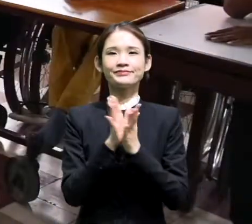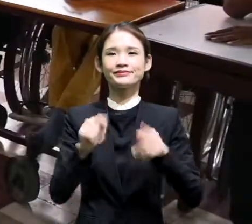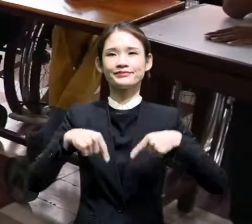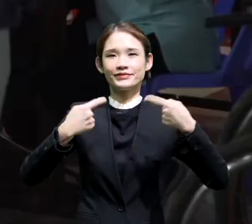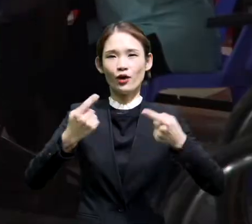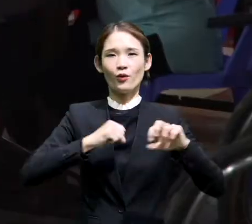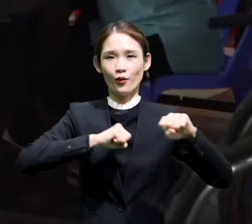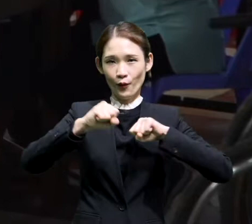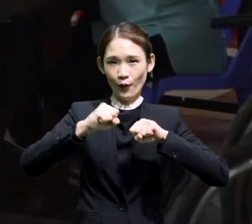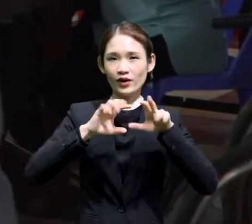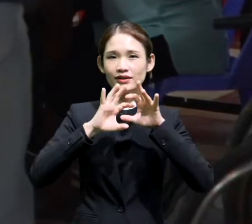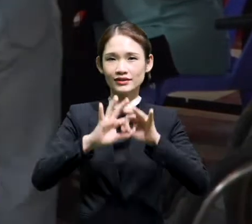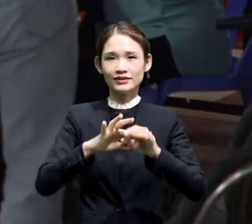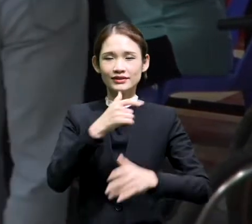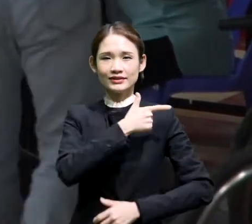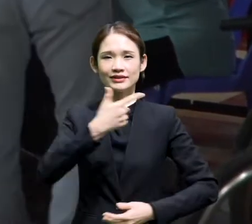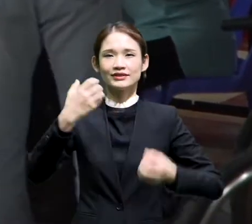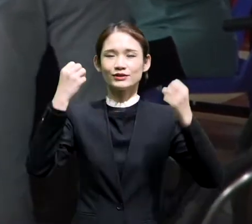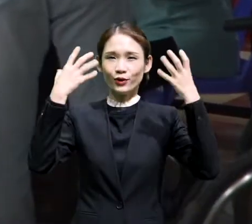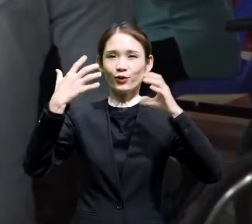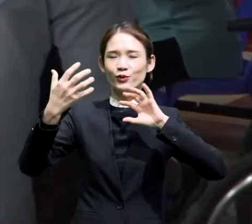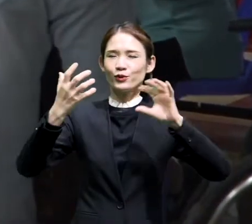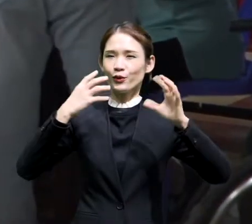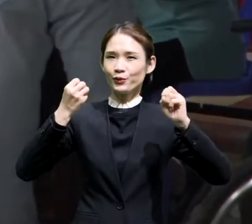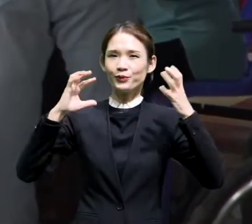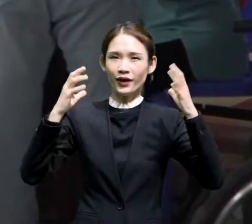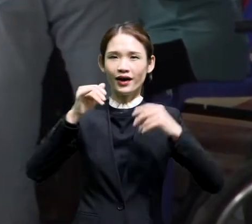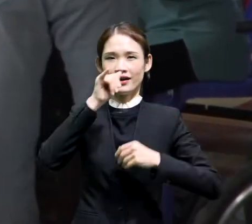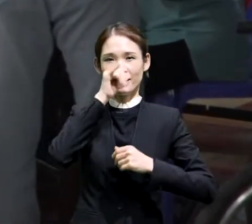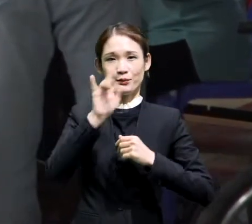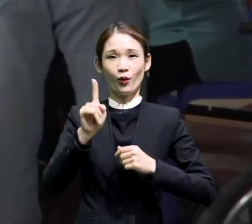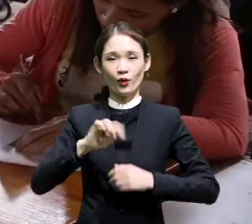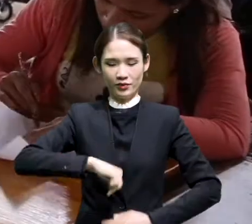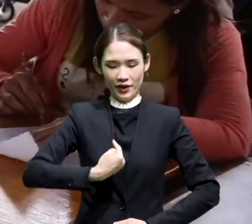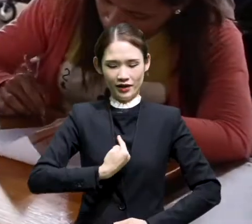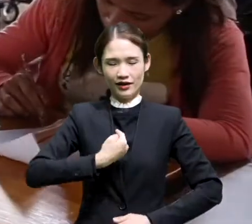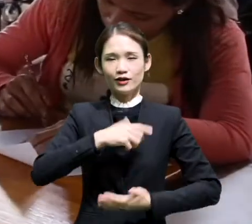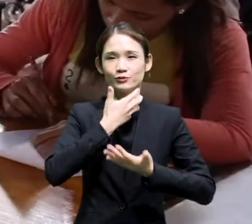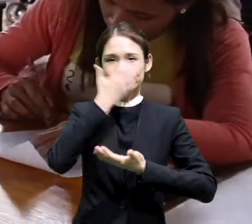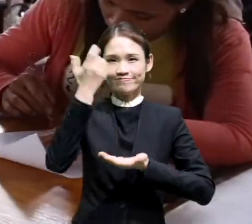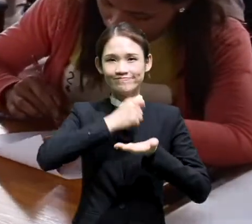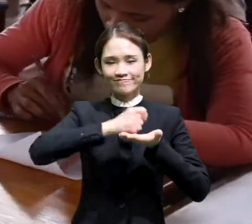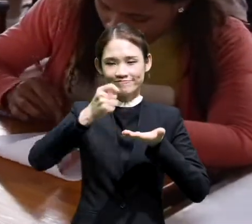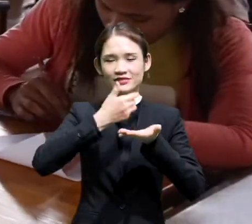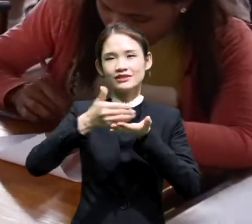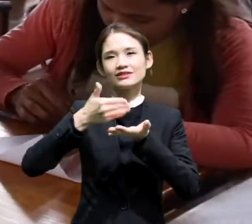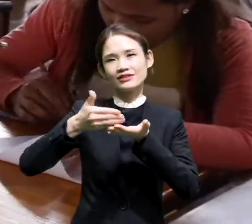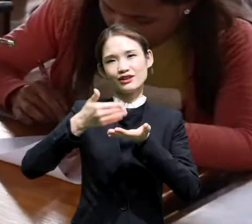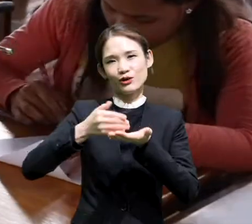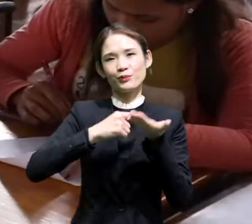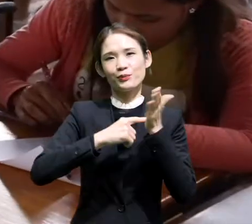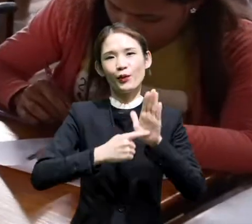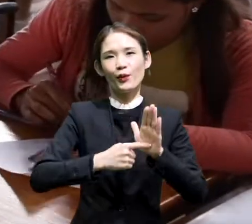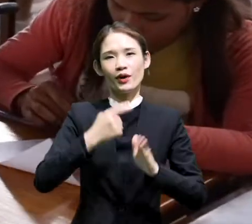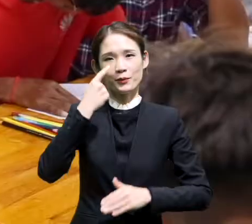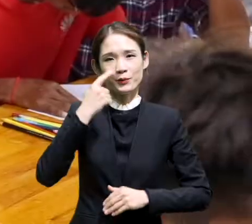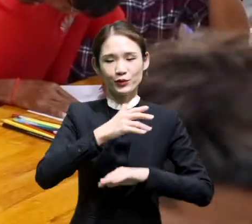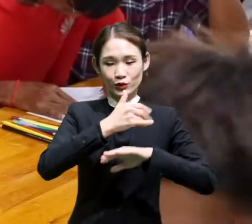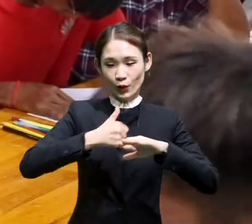학생들이 직접 참여하는 활동을 함으로써 큰 호응을 불러일으켰는데요. 바로 자신의 꿈을 그림으로 그리는